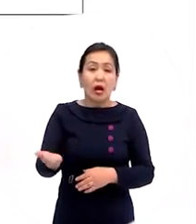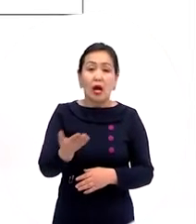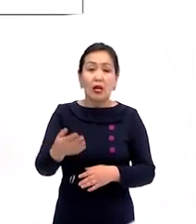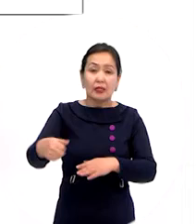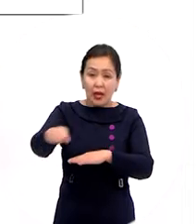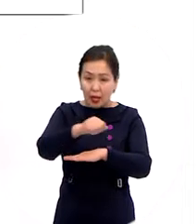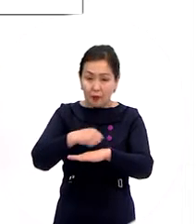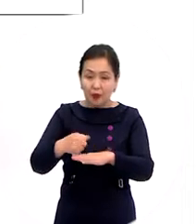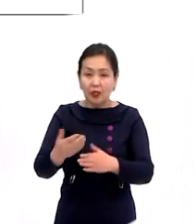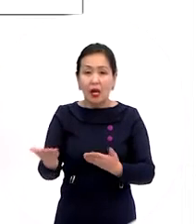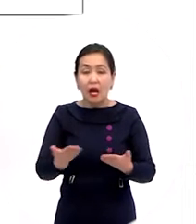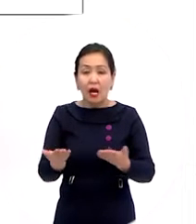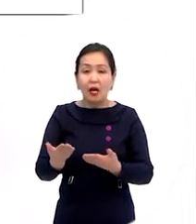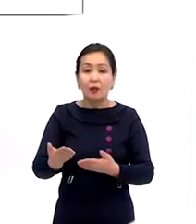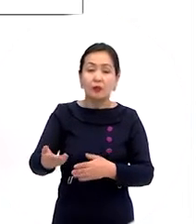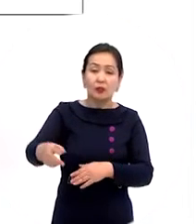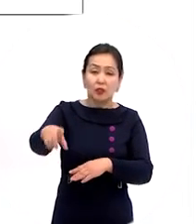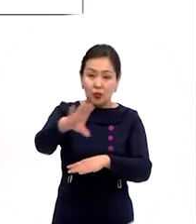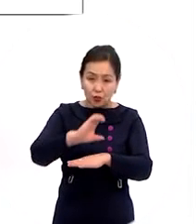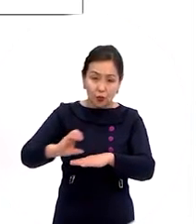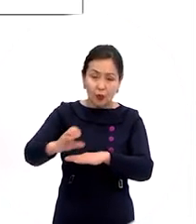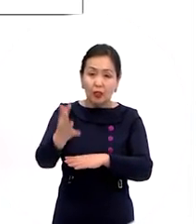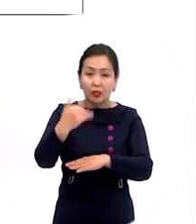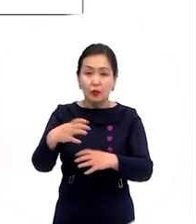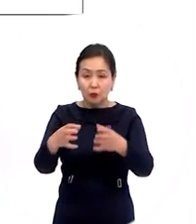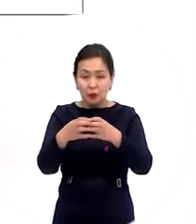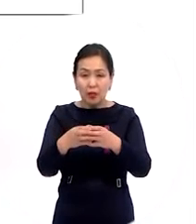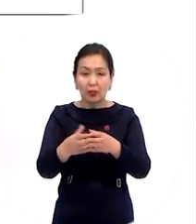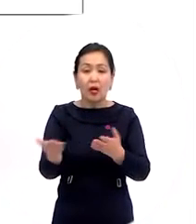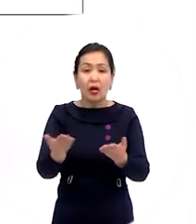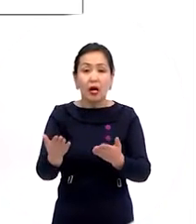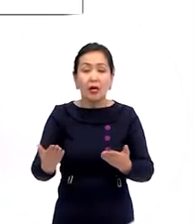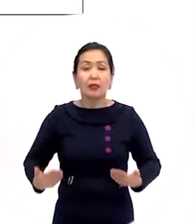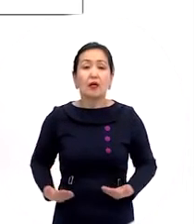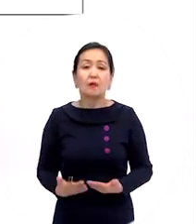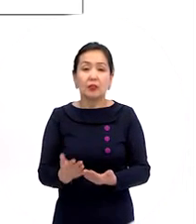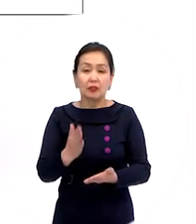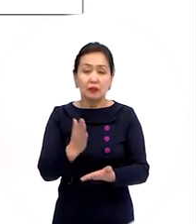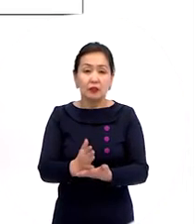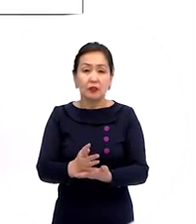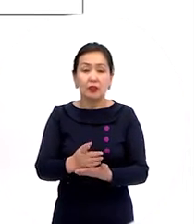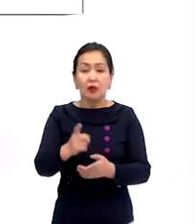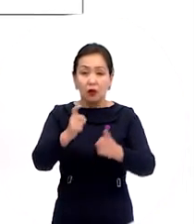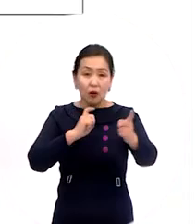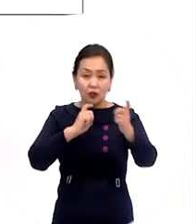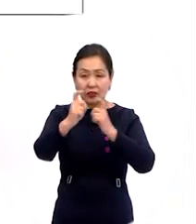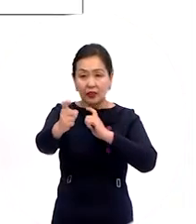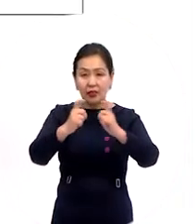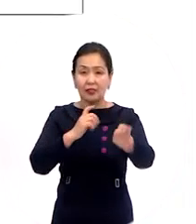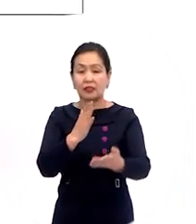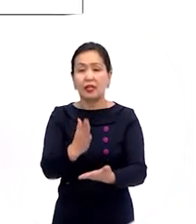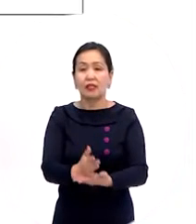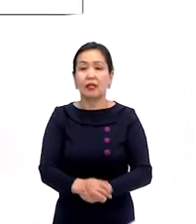аль аймгийн ямар сумын хэддвэр багийн хаан нутагладаг вэ гэдгийг хоорондоо